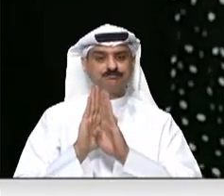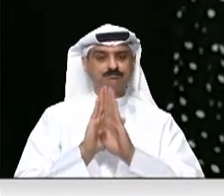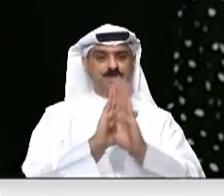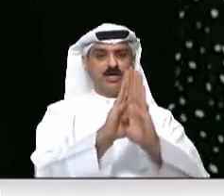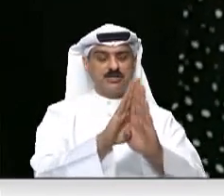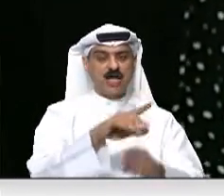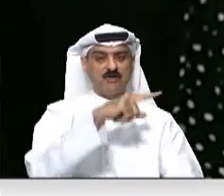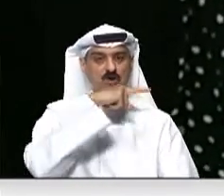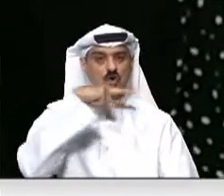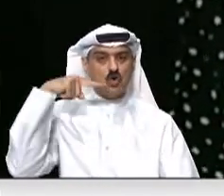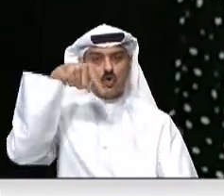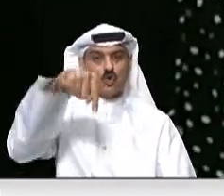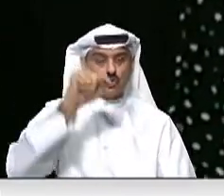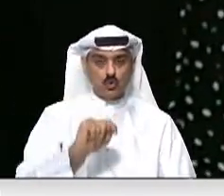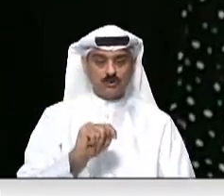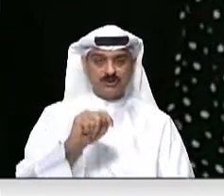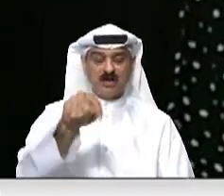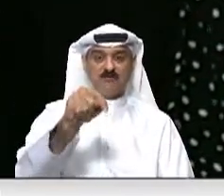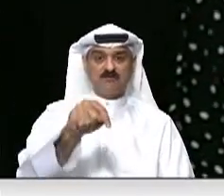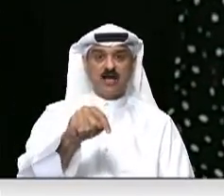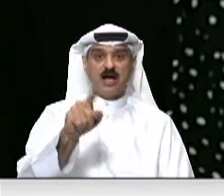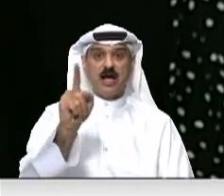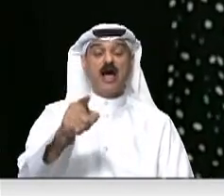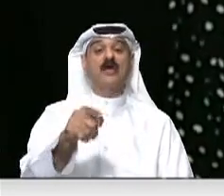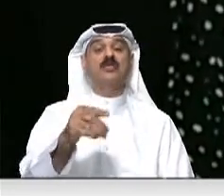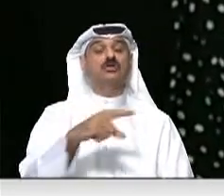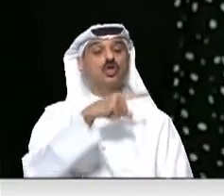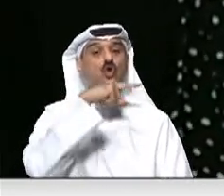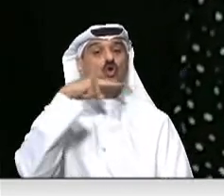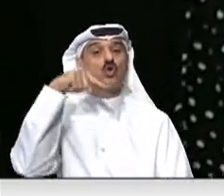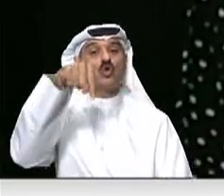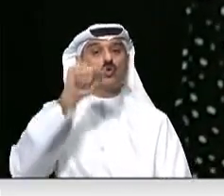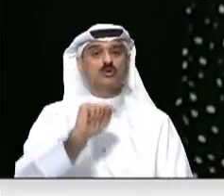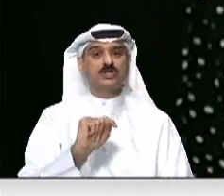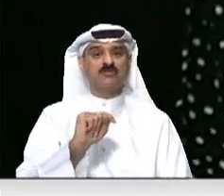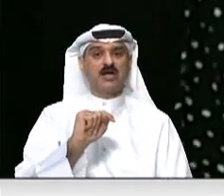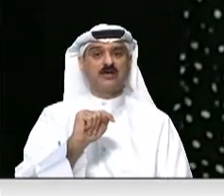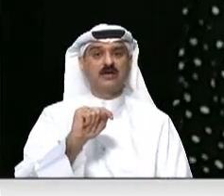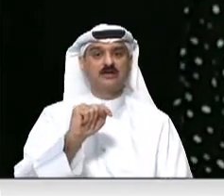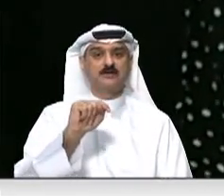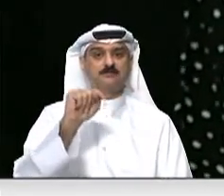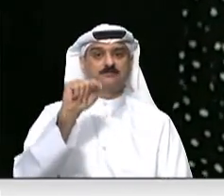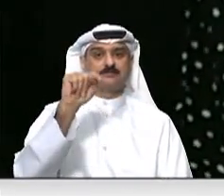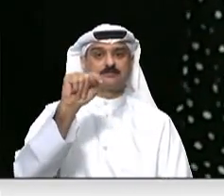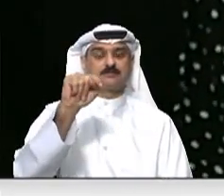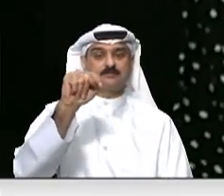إطار أو خارج المؤسسة العسكرية، لهذا طالبت هي يفغيني بريغوجين بتوقيع